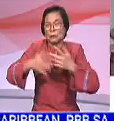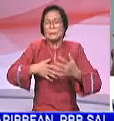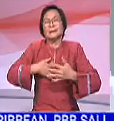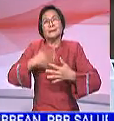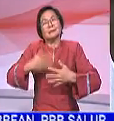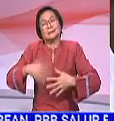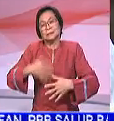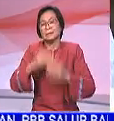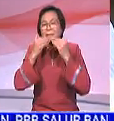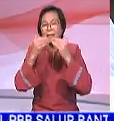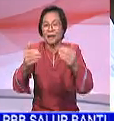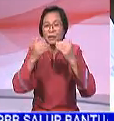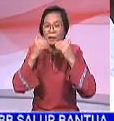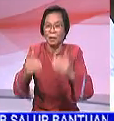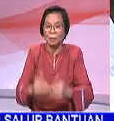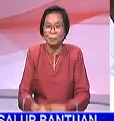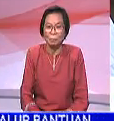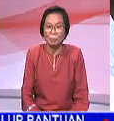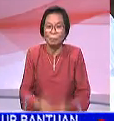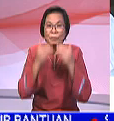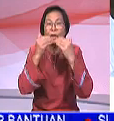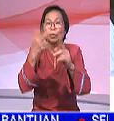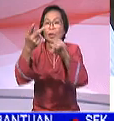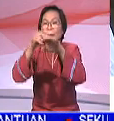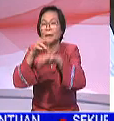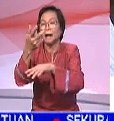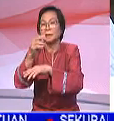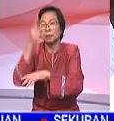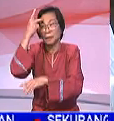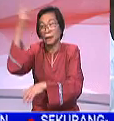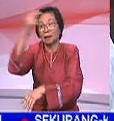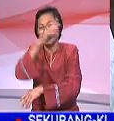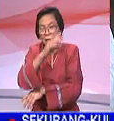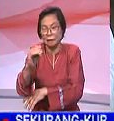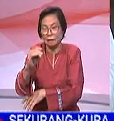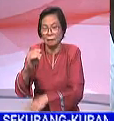kasihlah kepada pihak RTM Kelantan